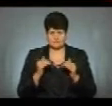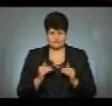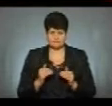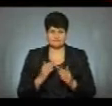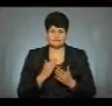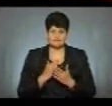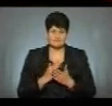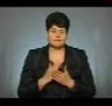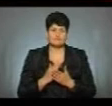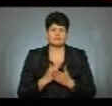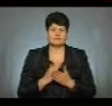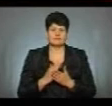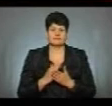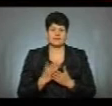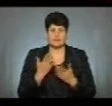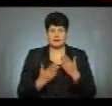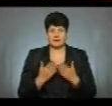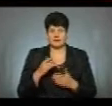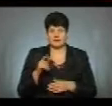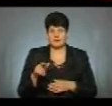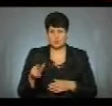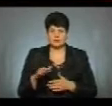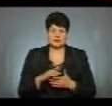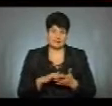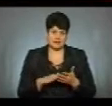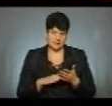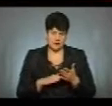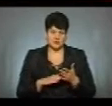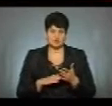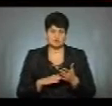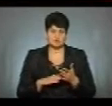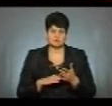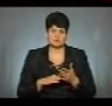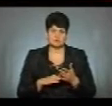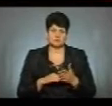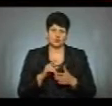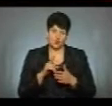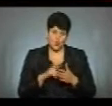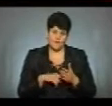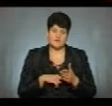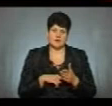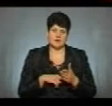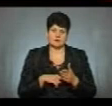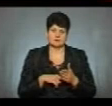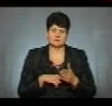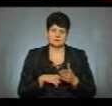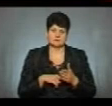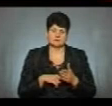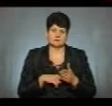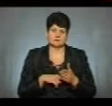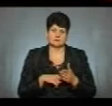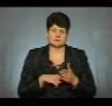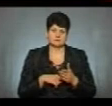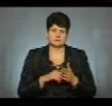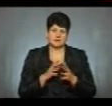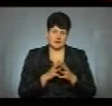понизився, але люди далі, скажімо так, схильні довіряти з таких силових